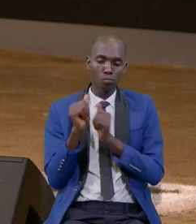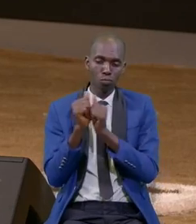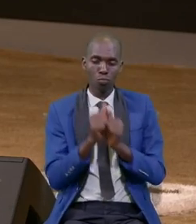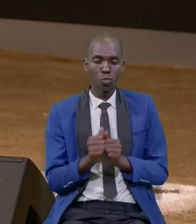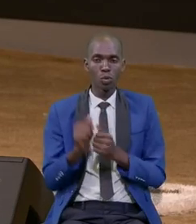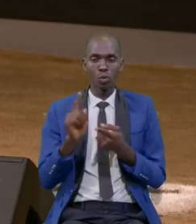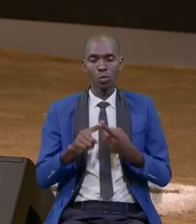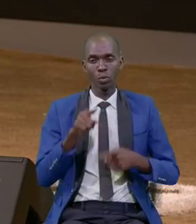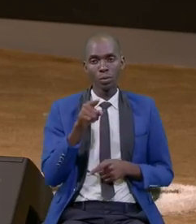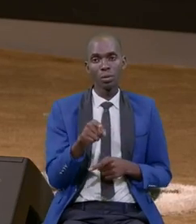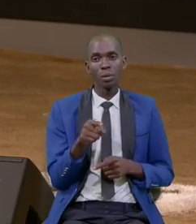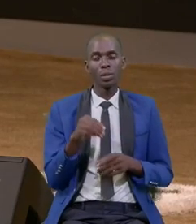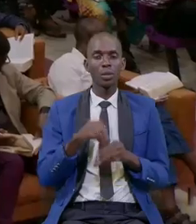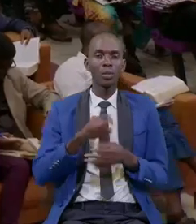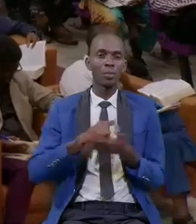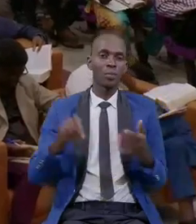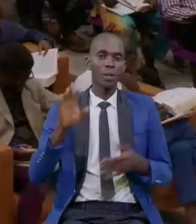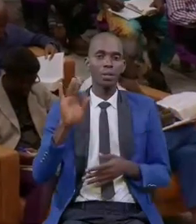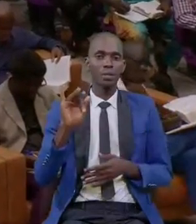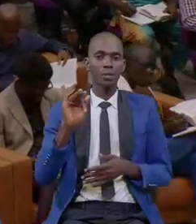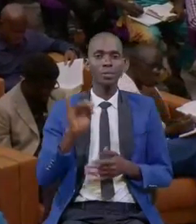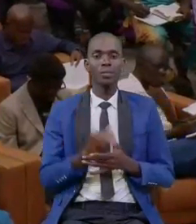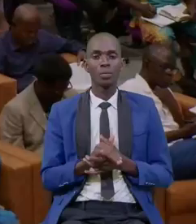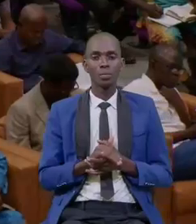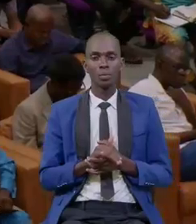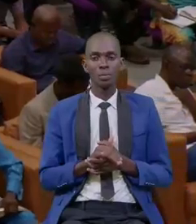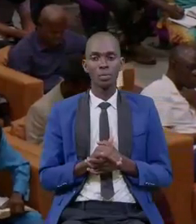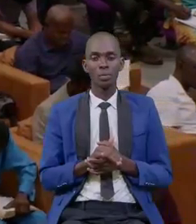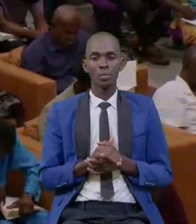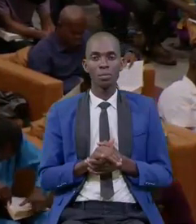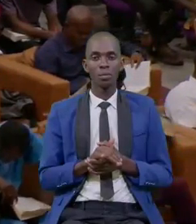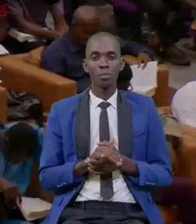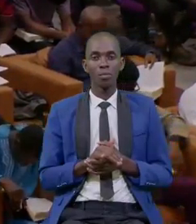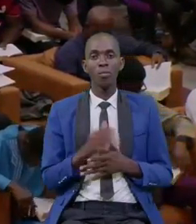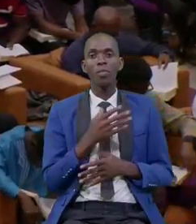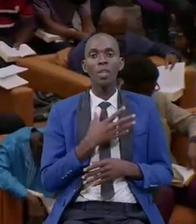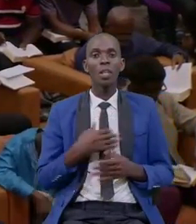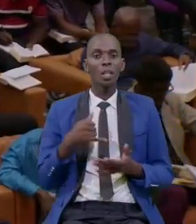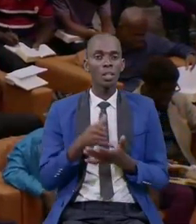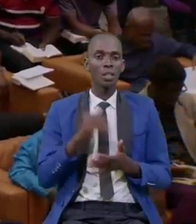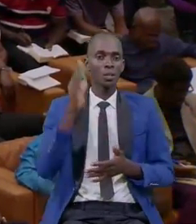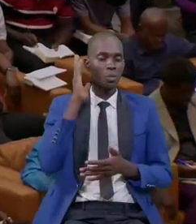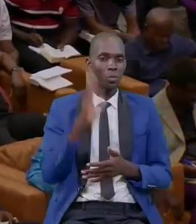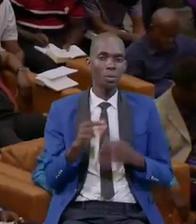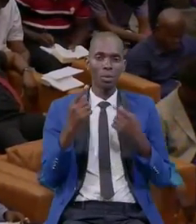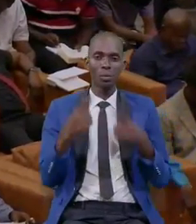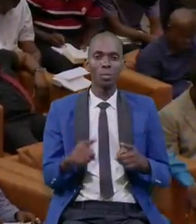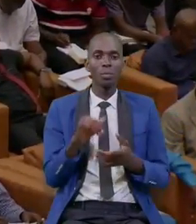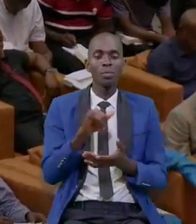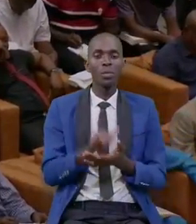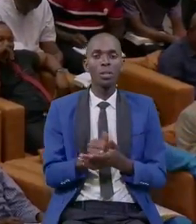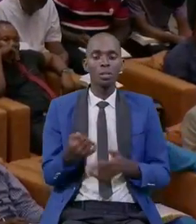Verset 19. si quelqu'un